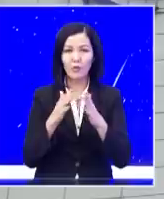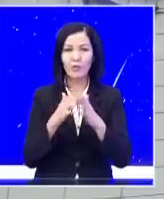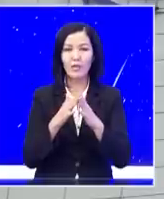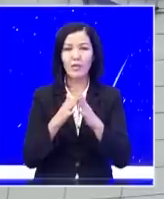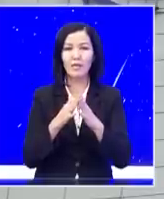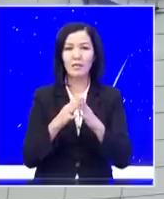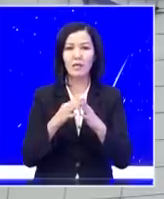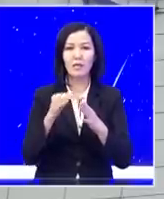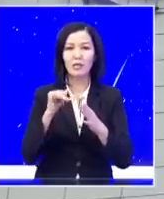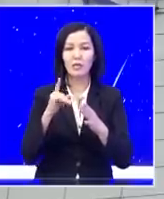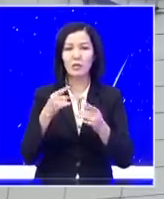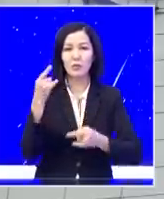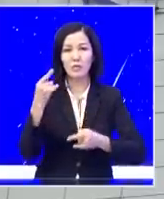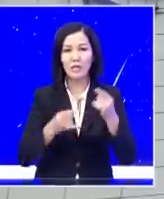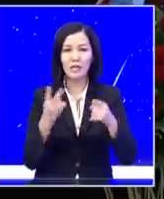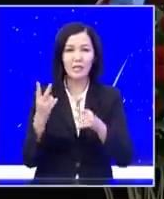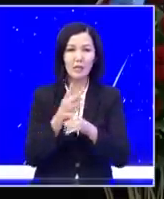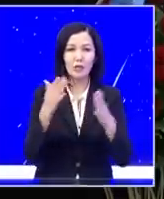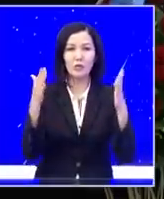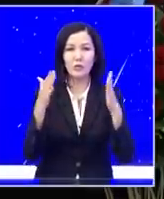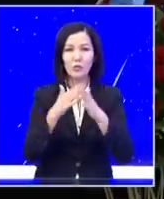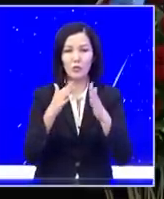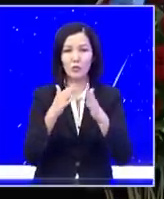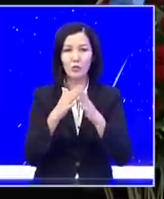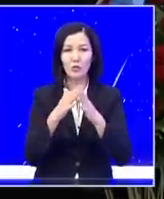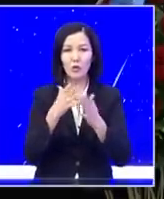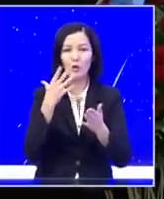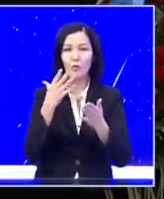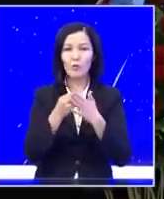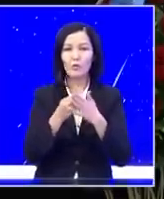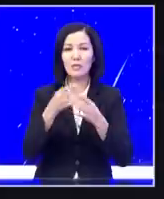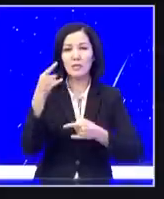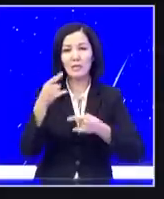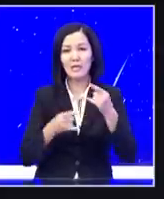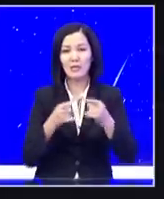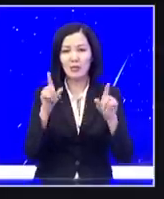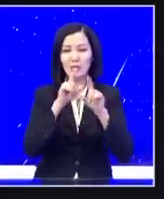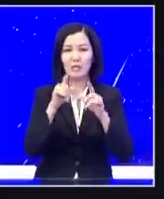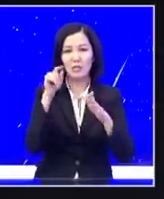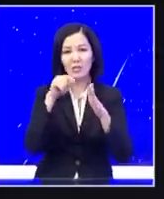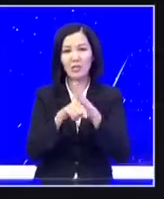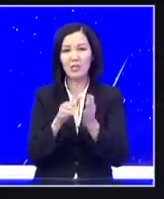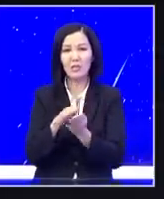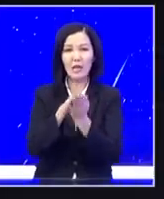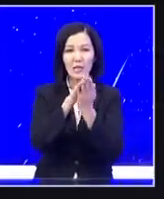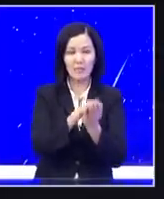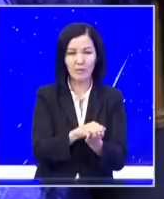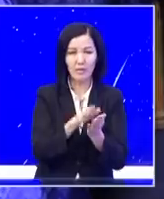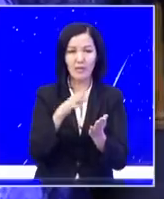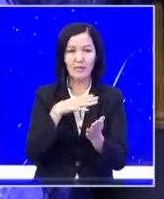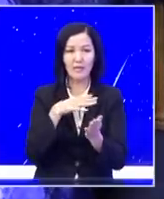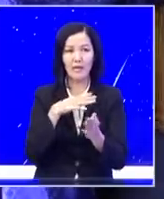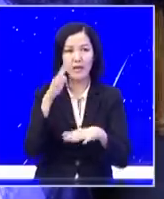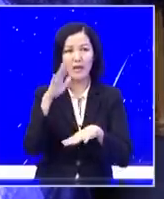телеарнасы екінші үйі. Сүйегін сүйікті шаңырағынан шығарды. Соқпай әкеттіруге әкімнің де жүрегі шыдамаған